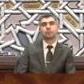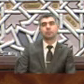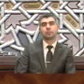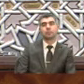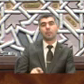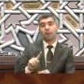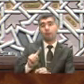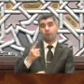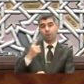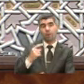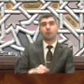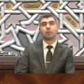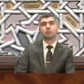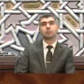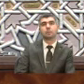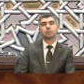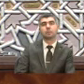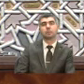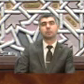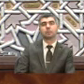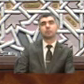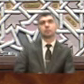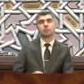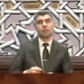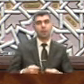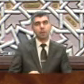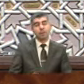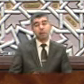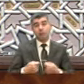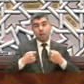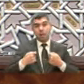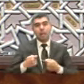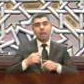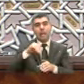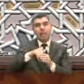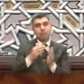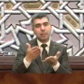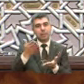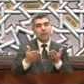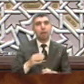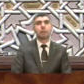والمتحدث الأول هو السيد رئيس أو فريق الاستقلامي للفريق الاستقلالي،